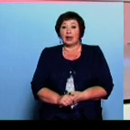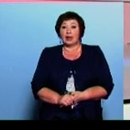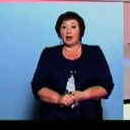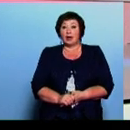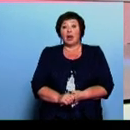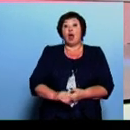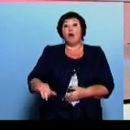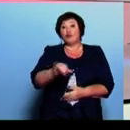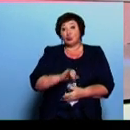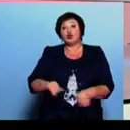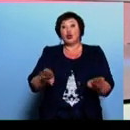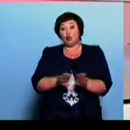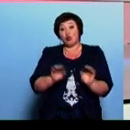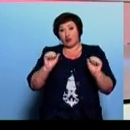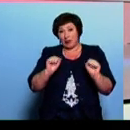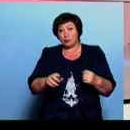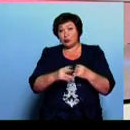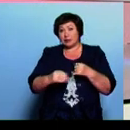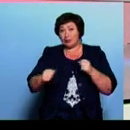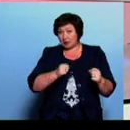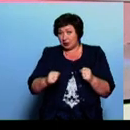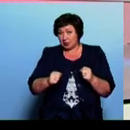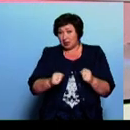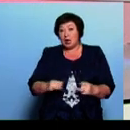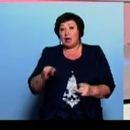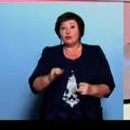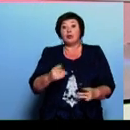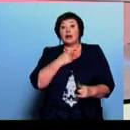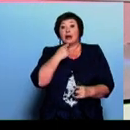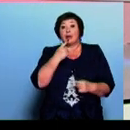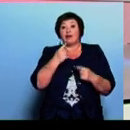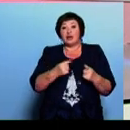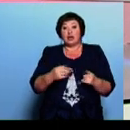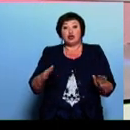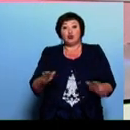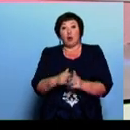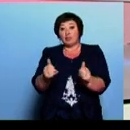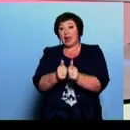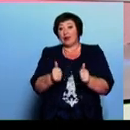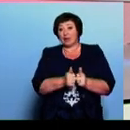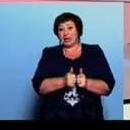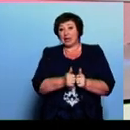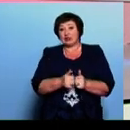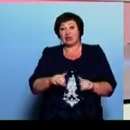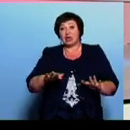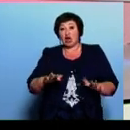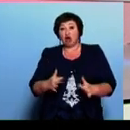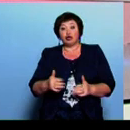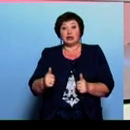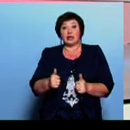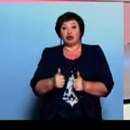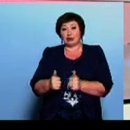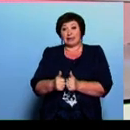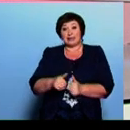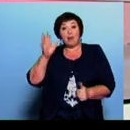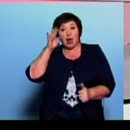В Удмуртии тоже возможно землетрясение. Сегодня такое заявление сделали геологи в ответ на череду неожиданных землетрясений у наших